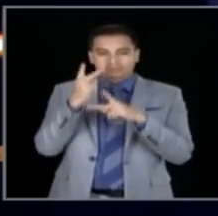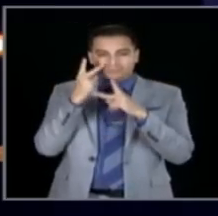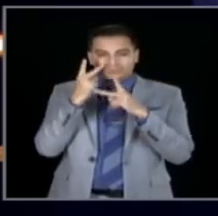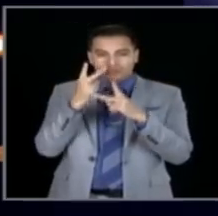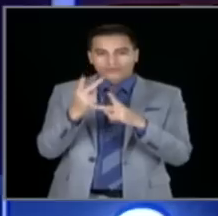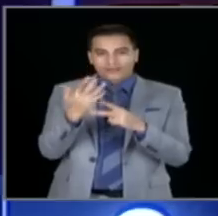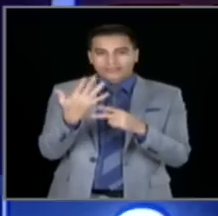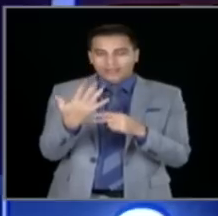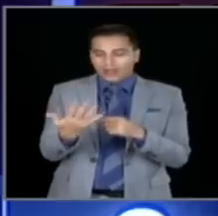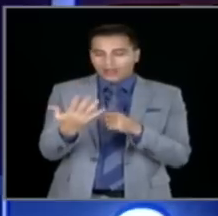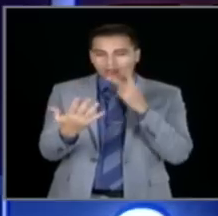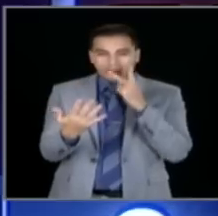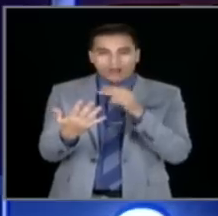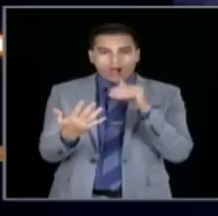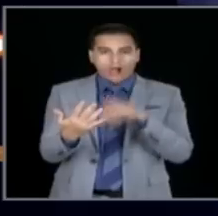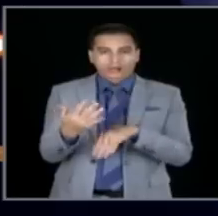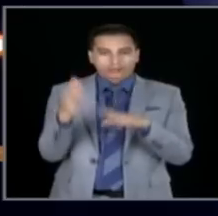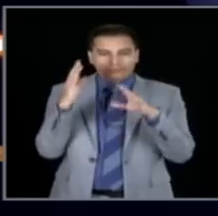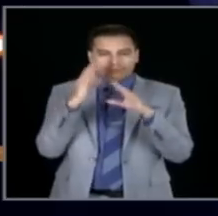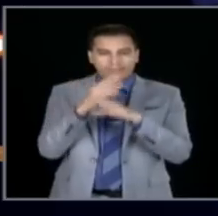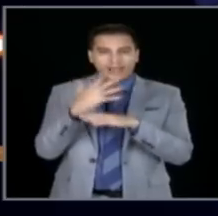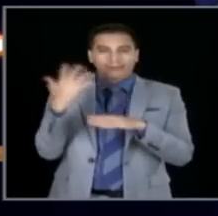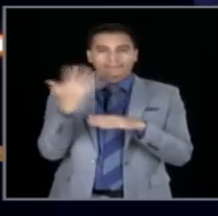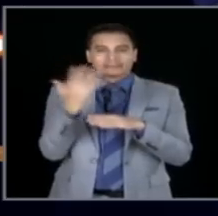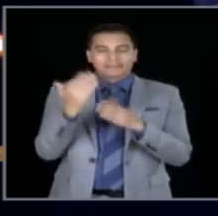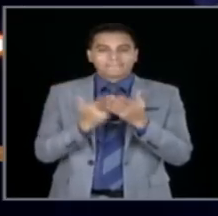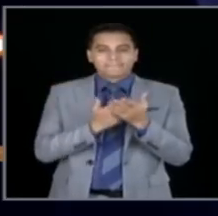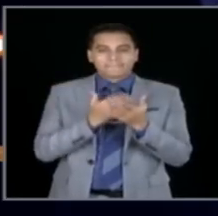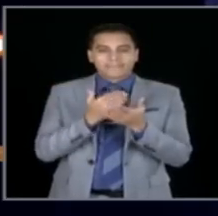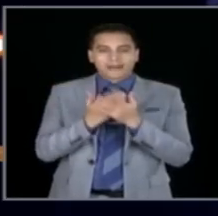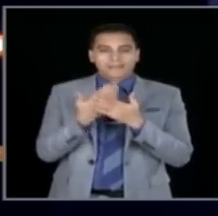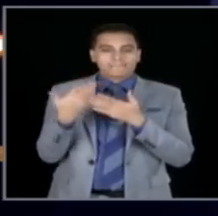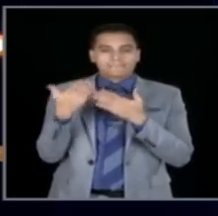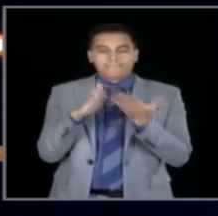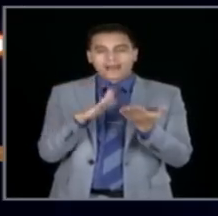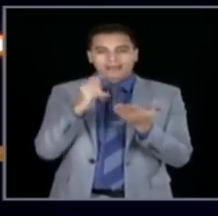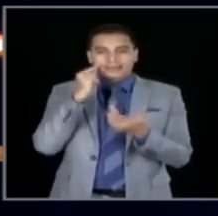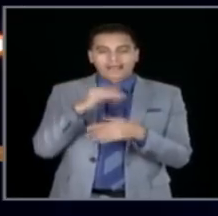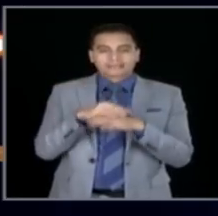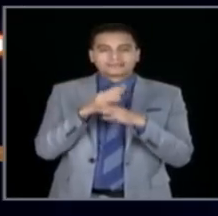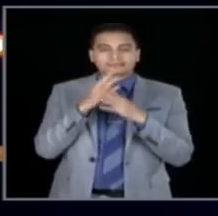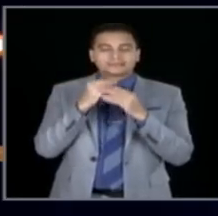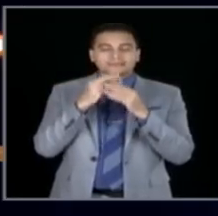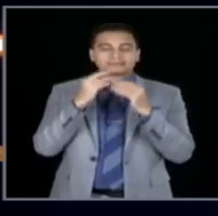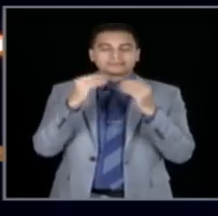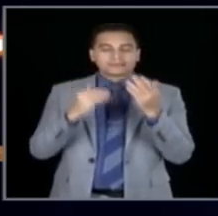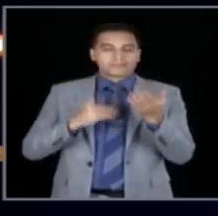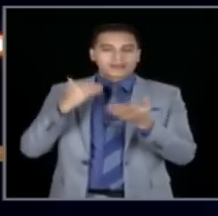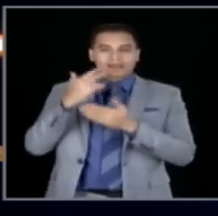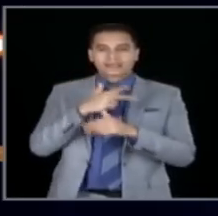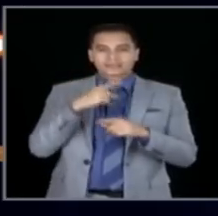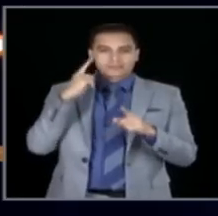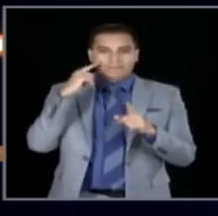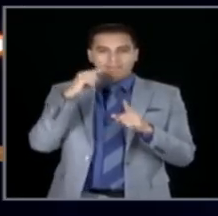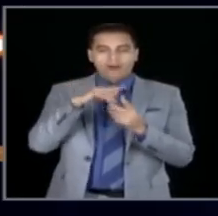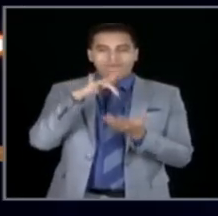بتشوف إيديه، واستمرت خمس أيام وتسببت في موت آلاف. عشان كده تسمت